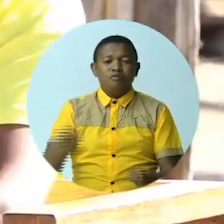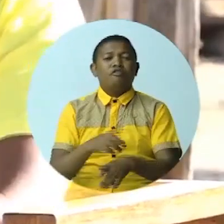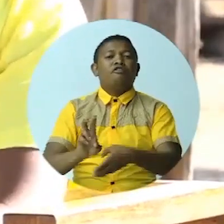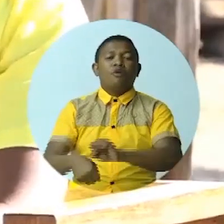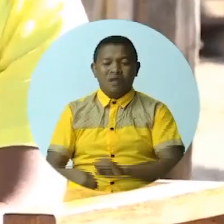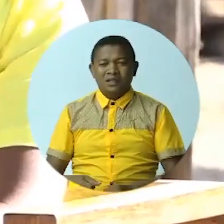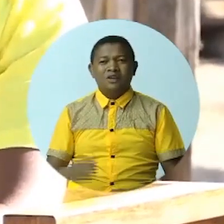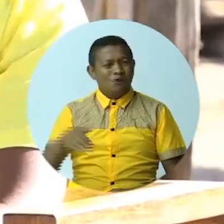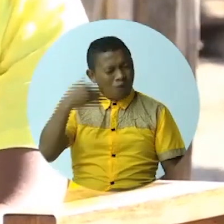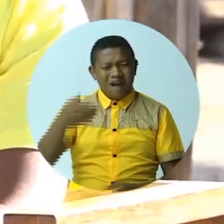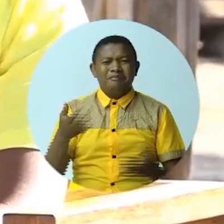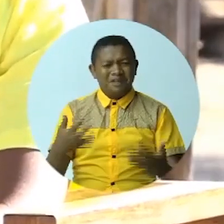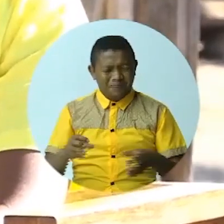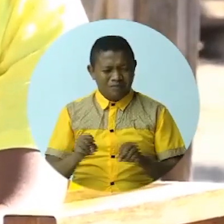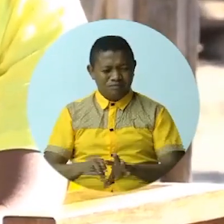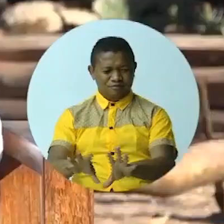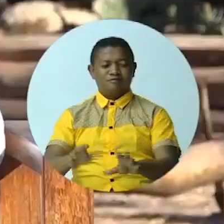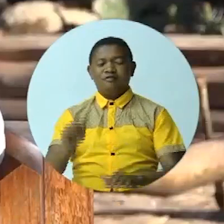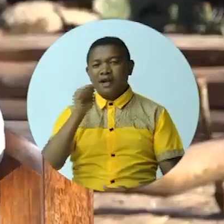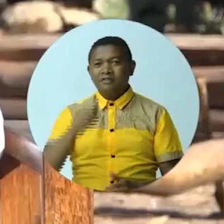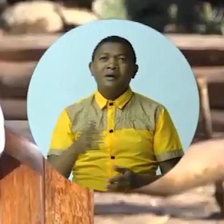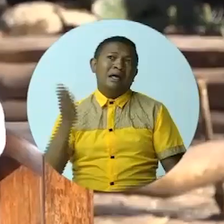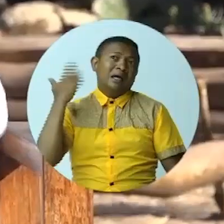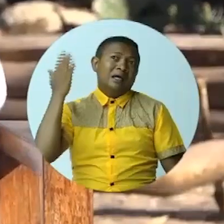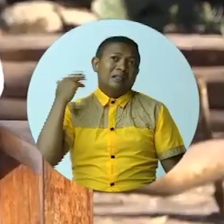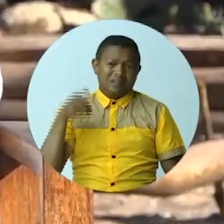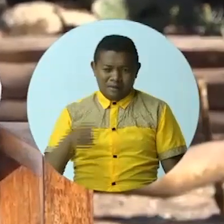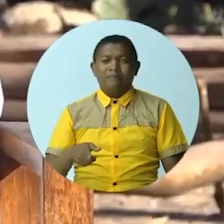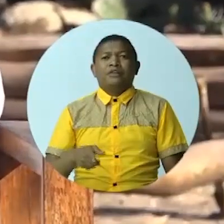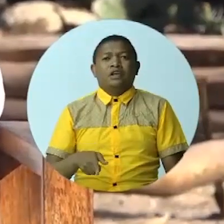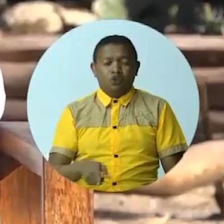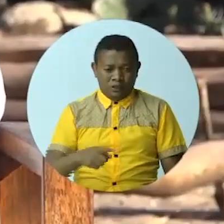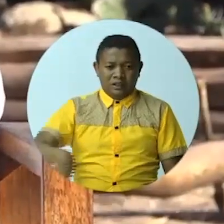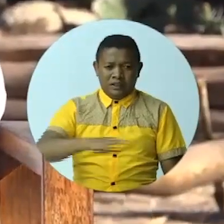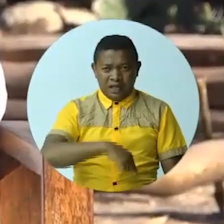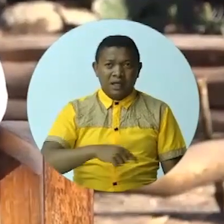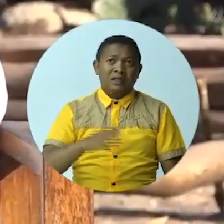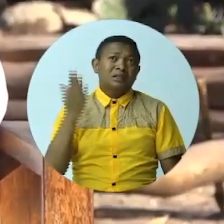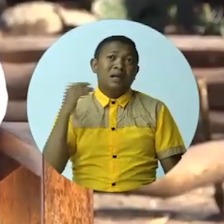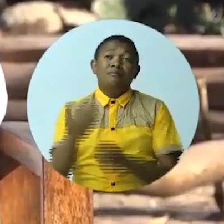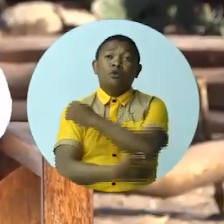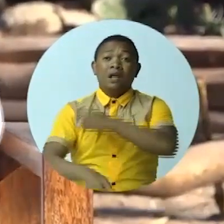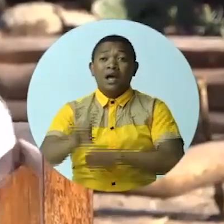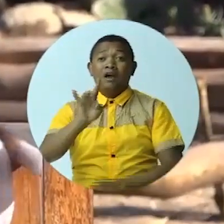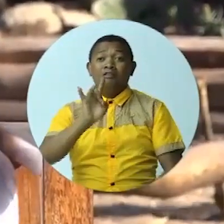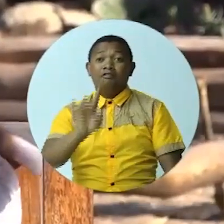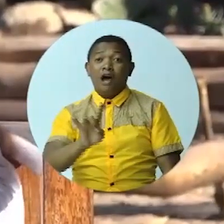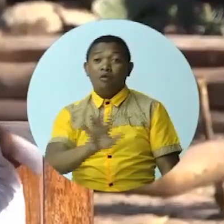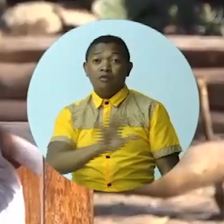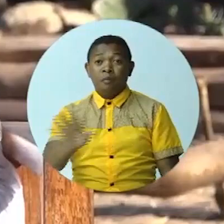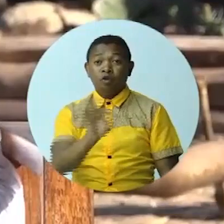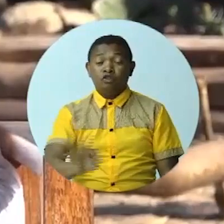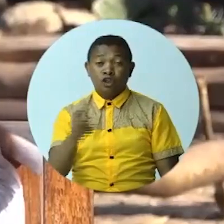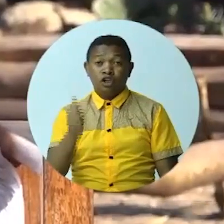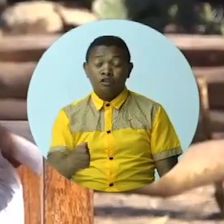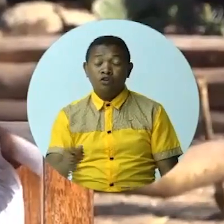tamin'ny 1958, efa misy étude efa vita tamin'ny 1992 fa tsisy mihitsy